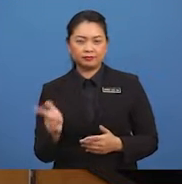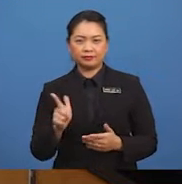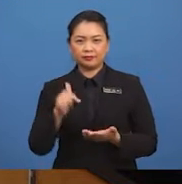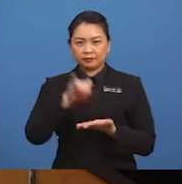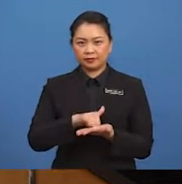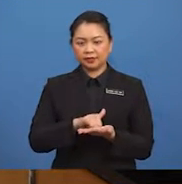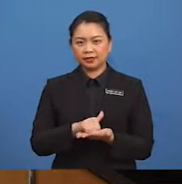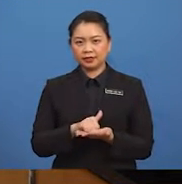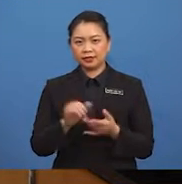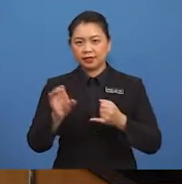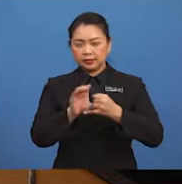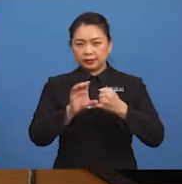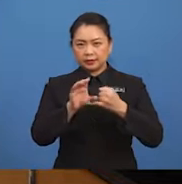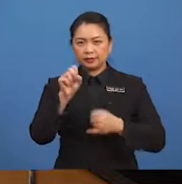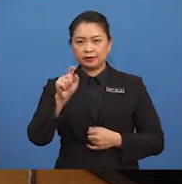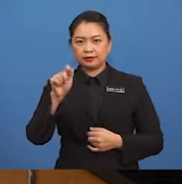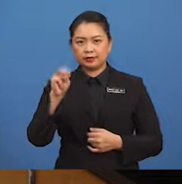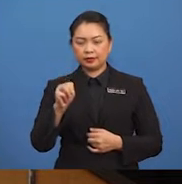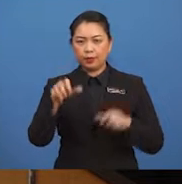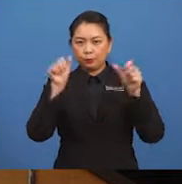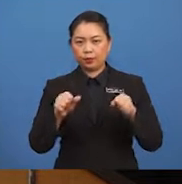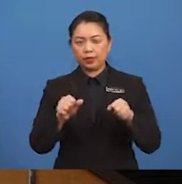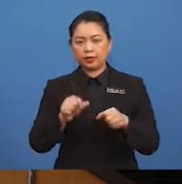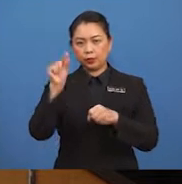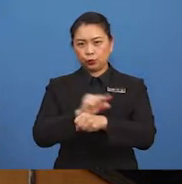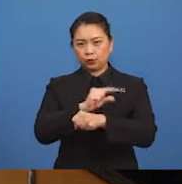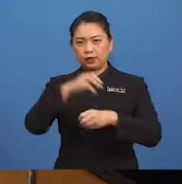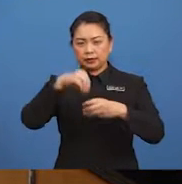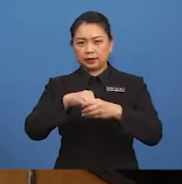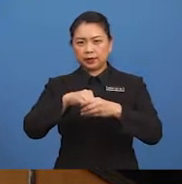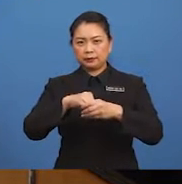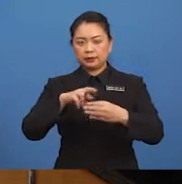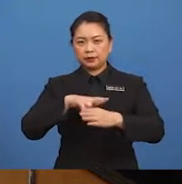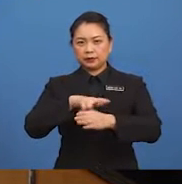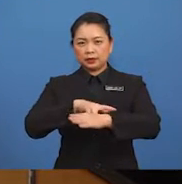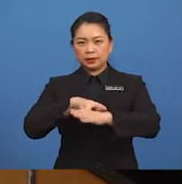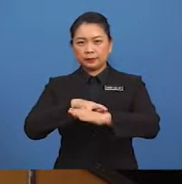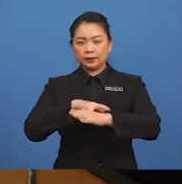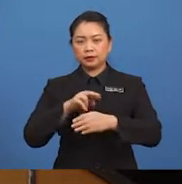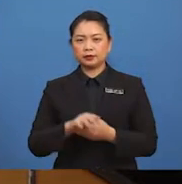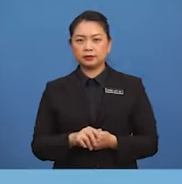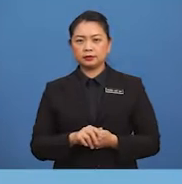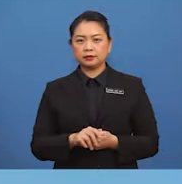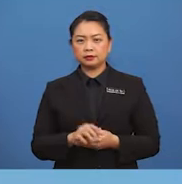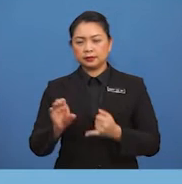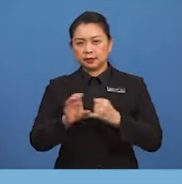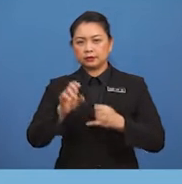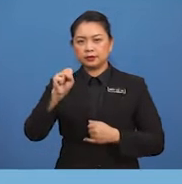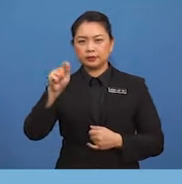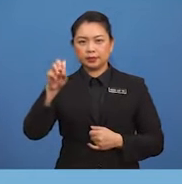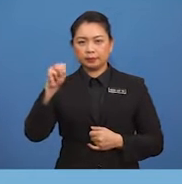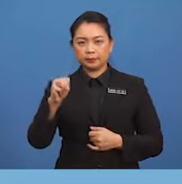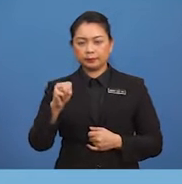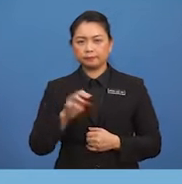Selain itu, sel stem juga boleh digunakan dalam terapi sel stem. Terapi sel stem